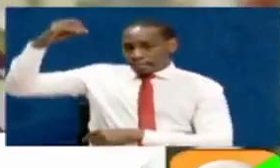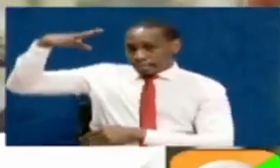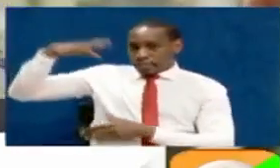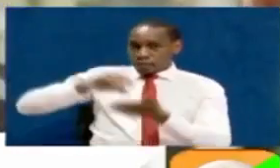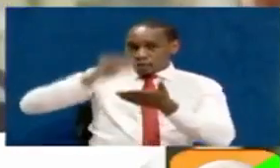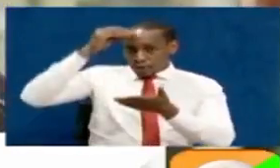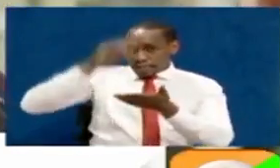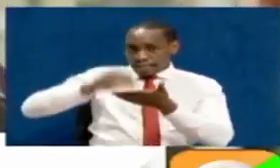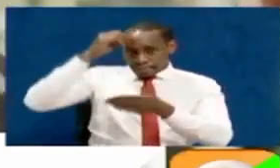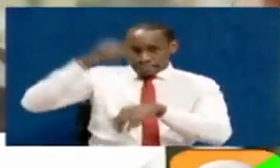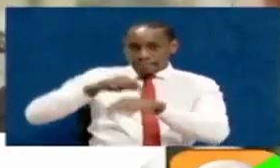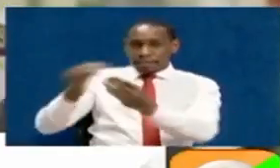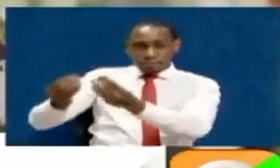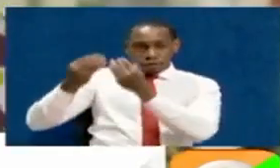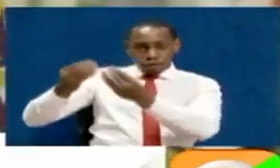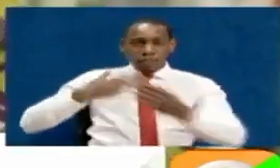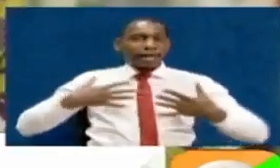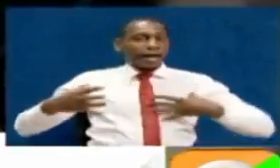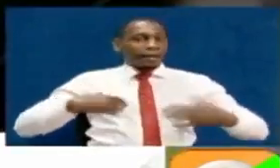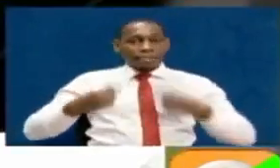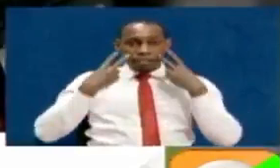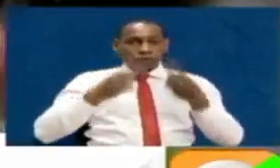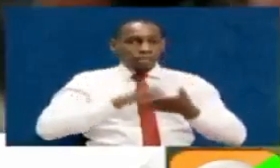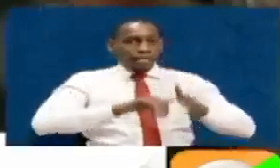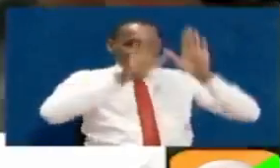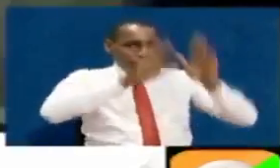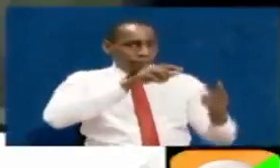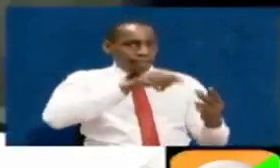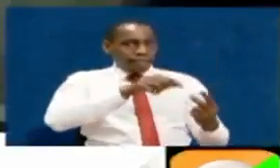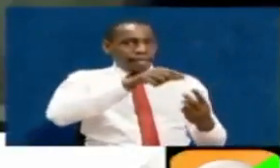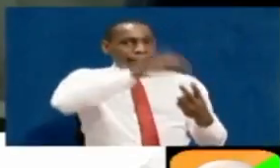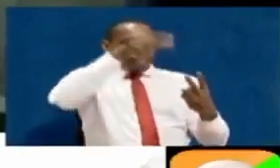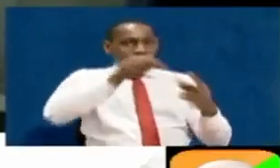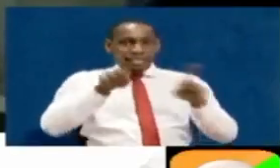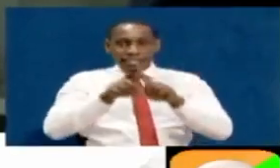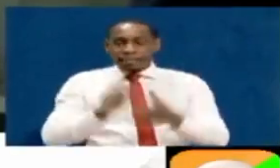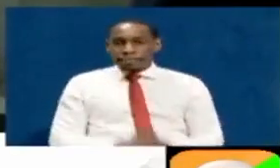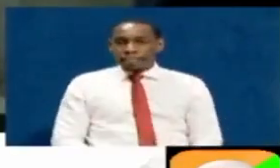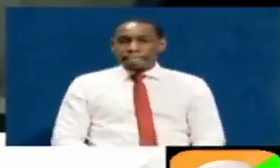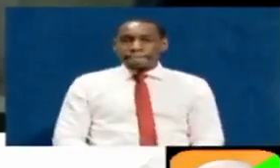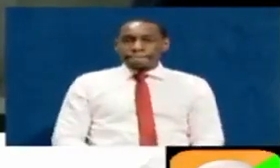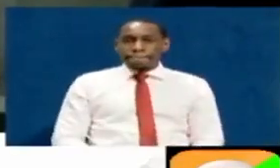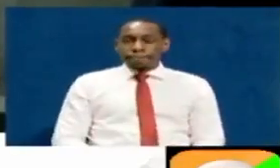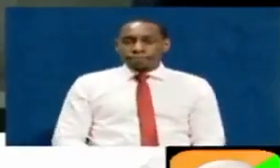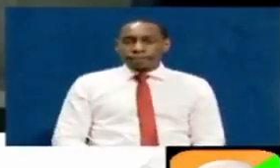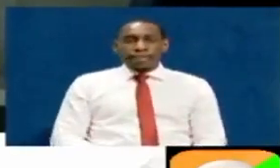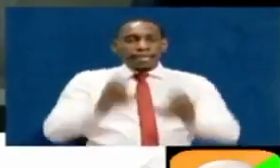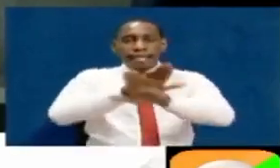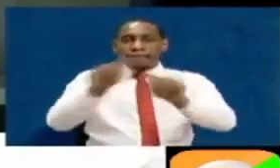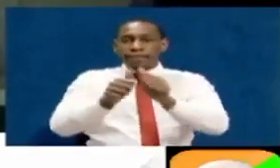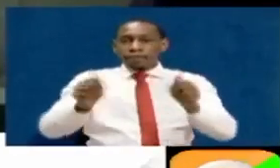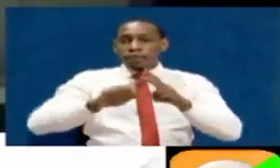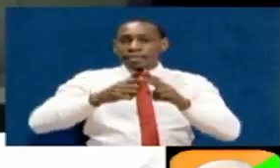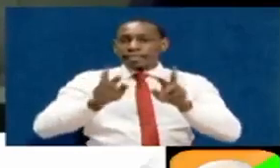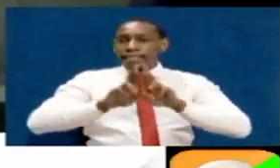wakati tulifunzwa kiwanajeshi, nikaona ni muhimu nilichague. Roger, all parameters are okay,